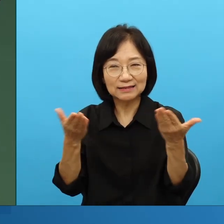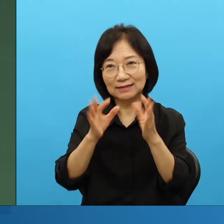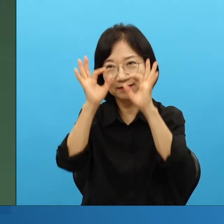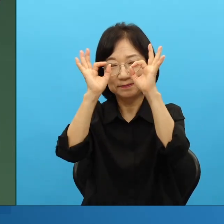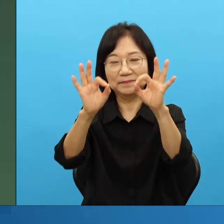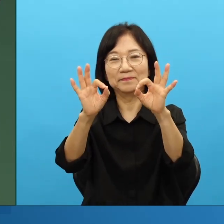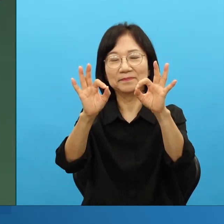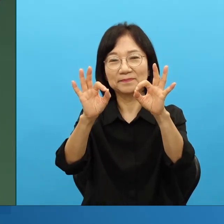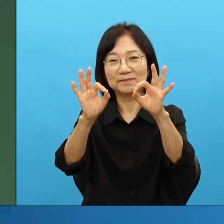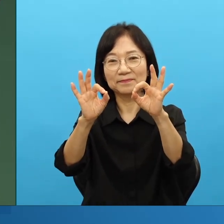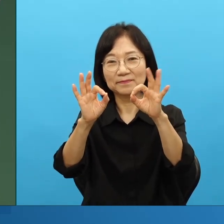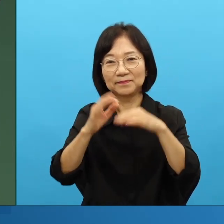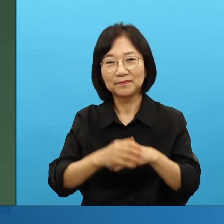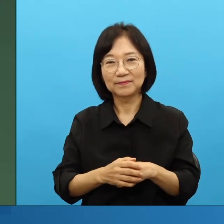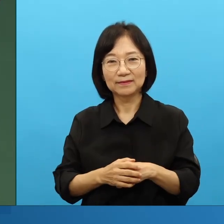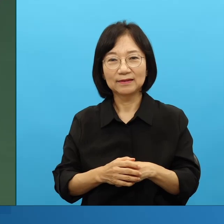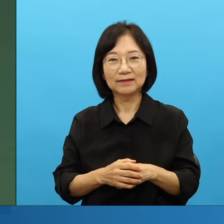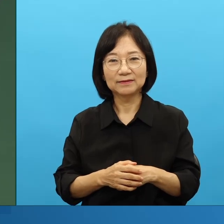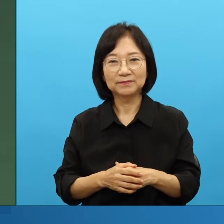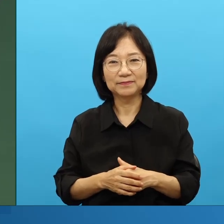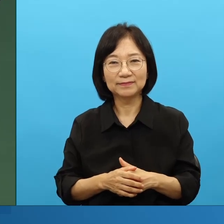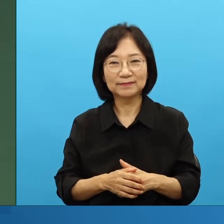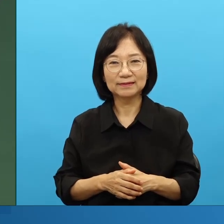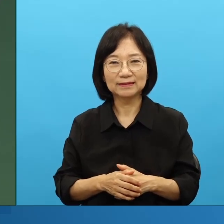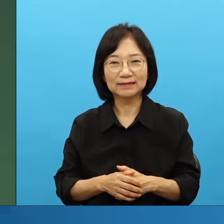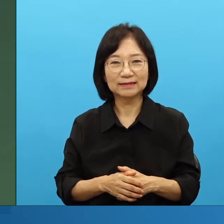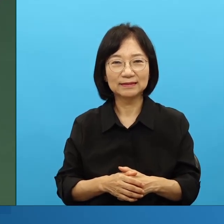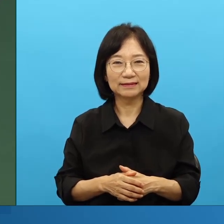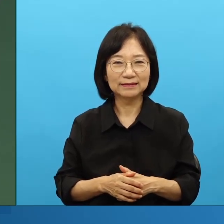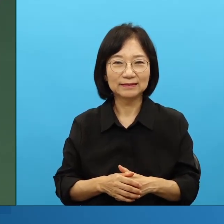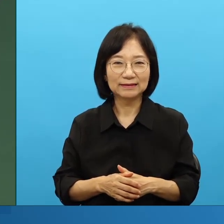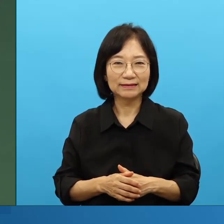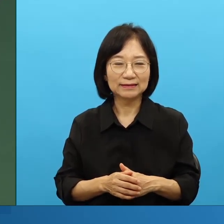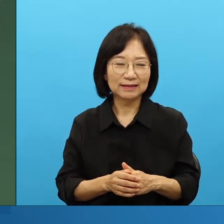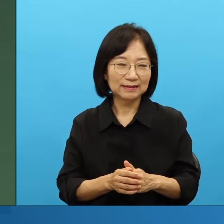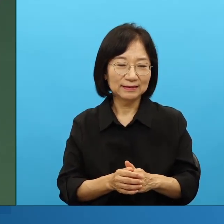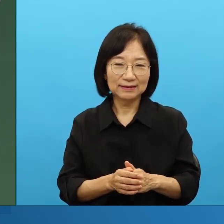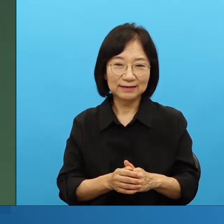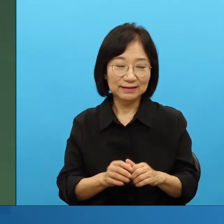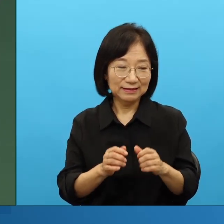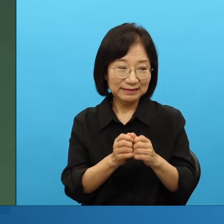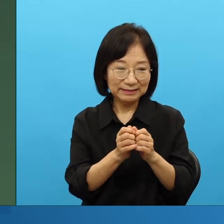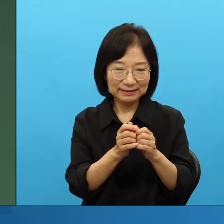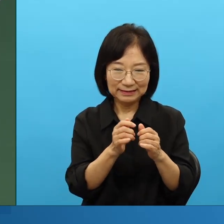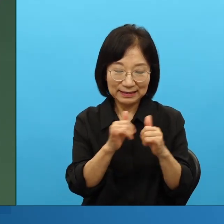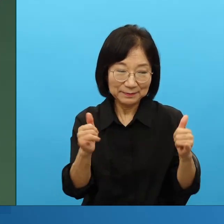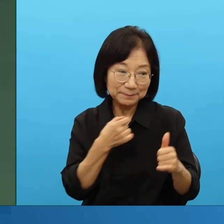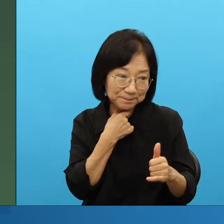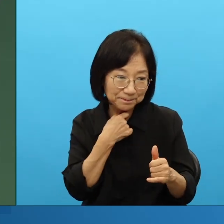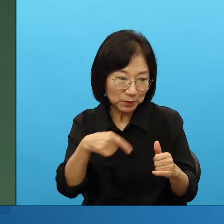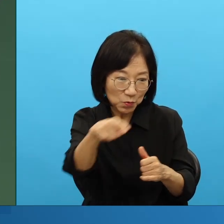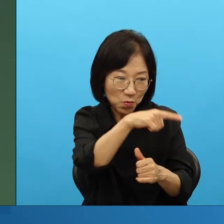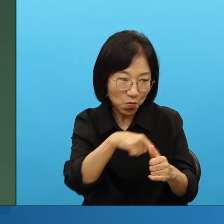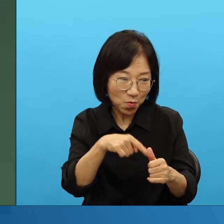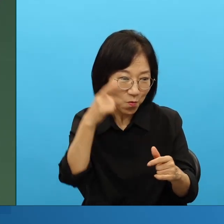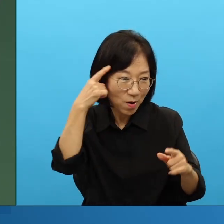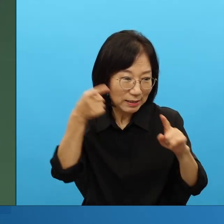没有看见属肉体的，而是看到了属灵的事实。 사람에게 서로 빼앗고 주고하는 자리 있는 게 아니고 하나님의 큰 응답은 딴 쪽에 있어요.